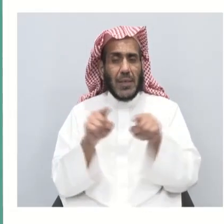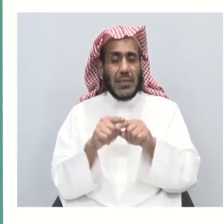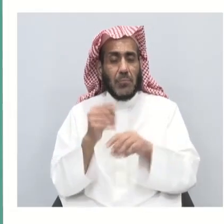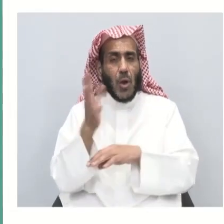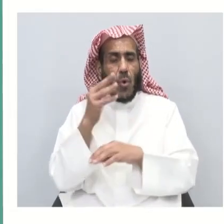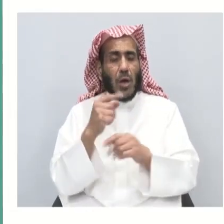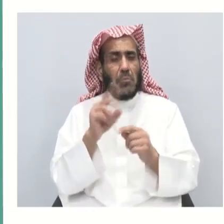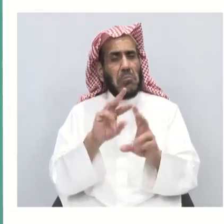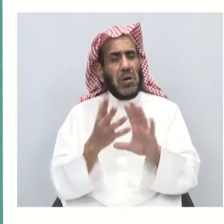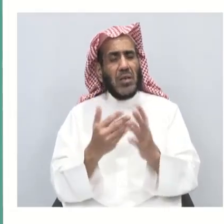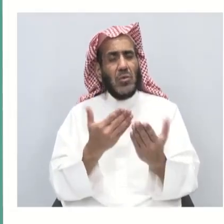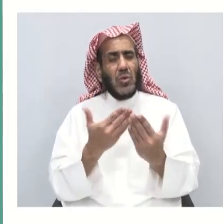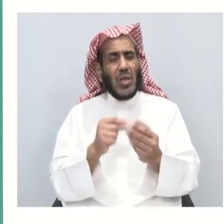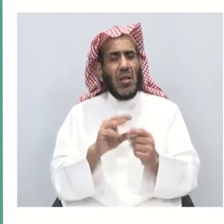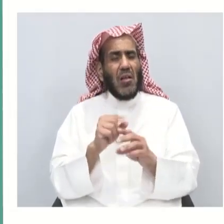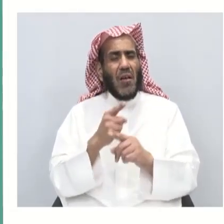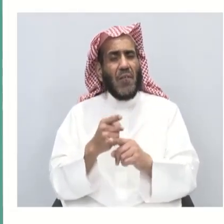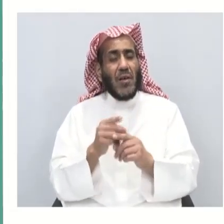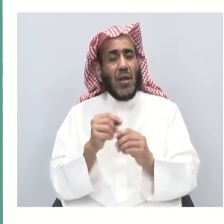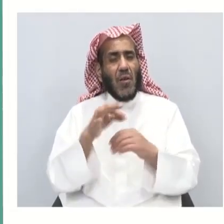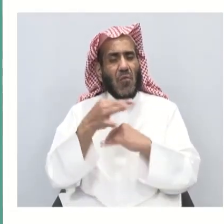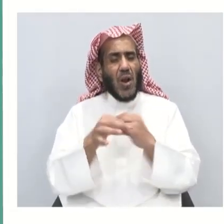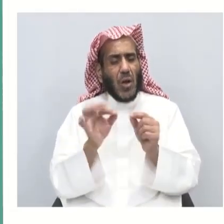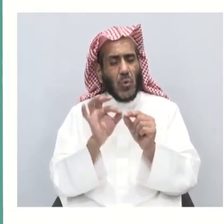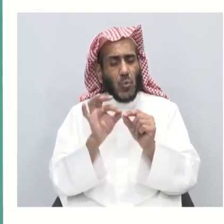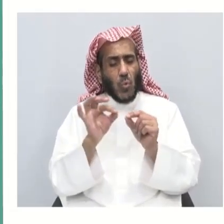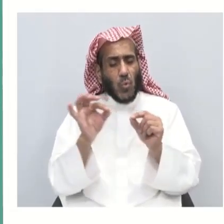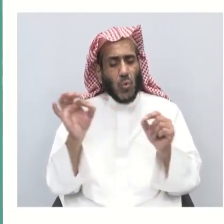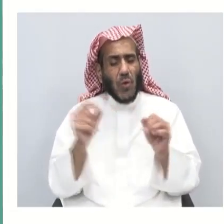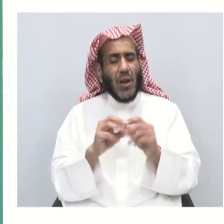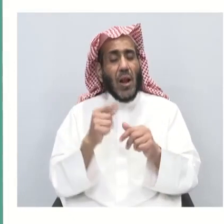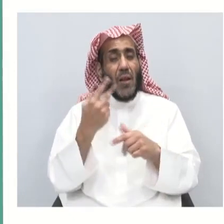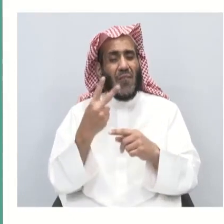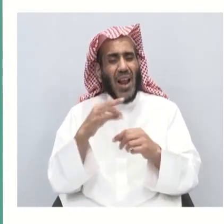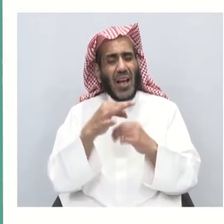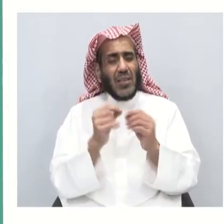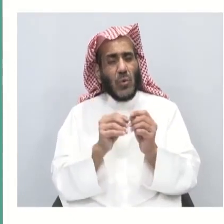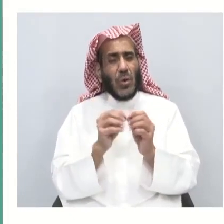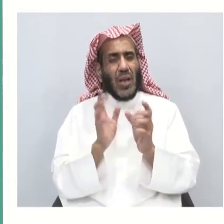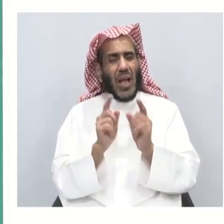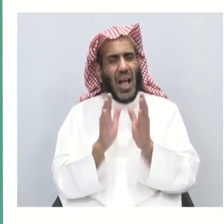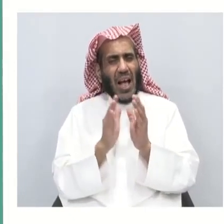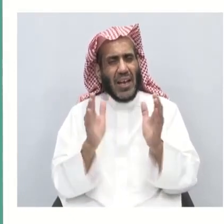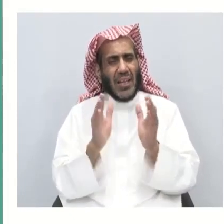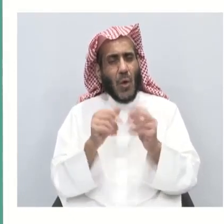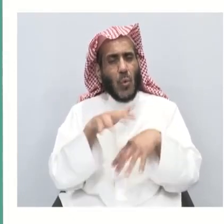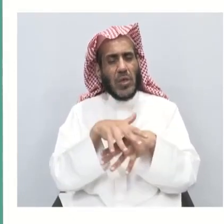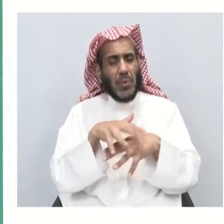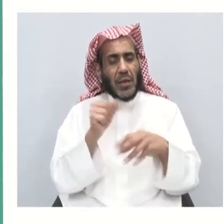قد تساعدنا، في الفلقة تكون طويلة، في الفلقتين تكون عريضة وشبكية.